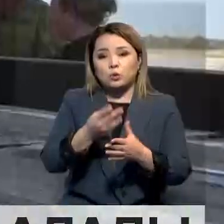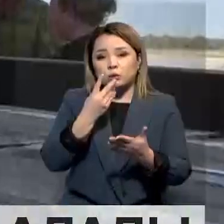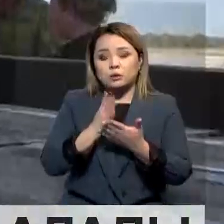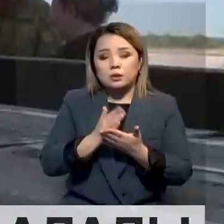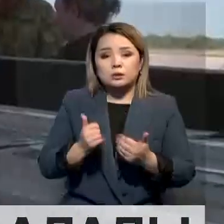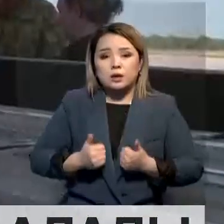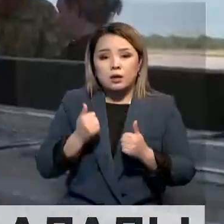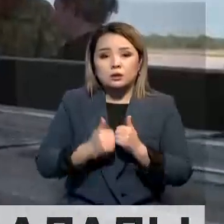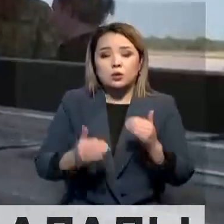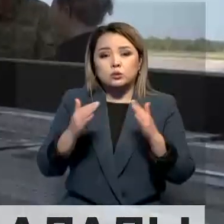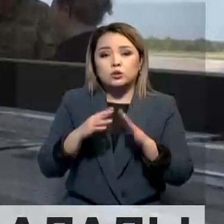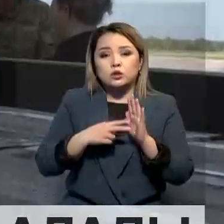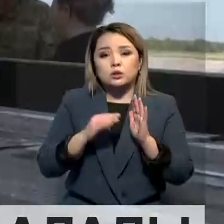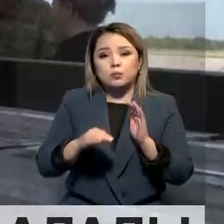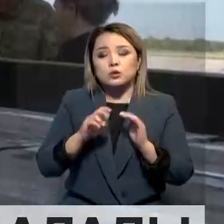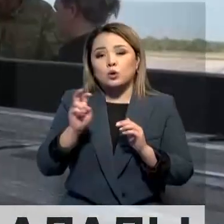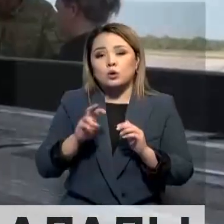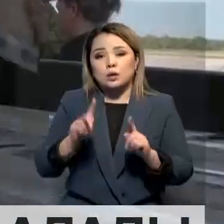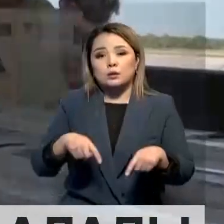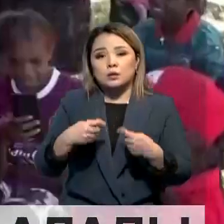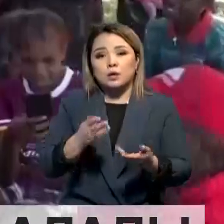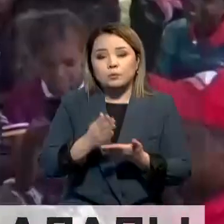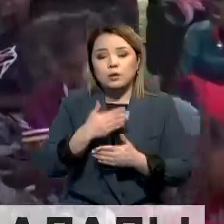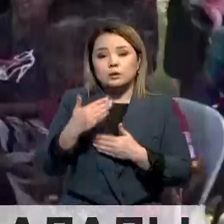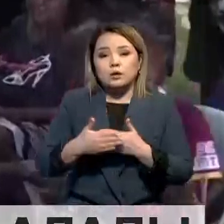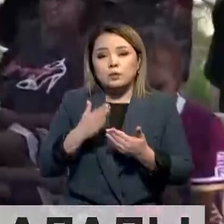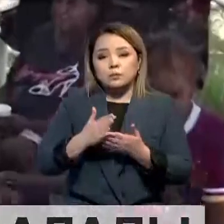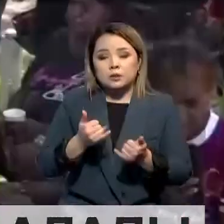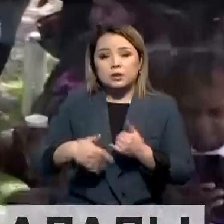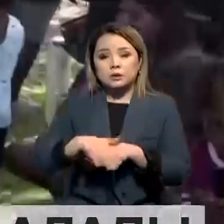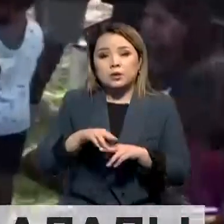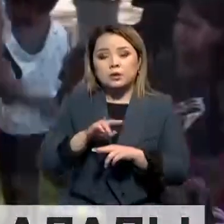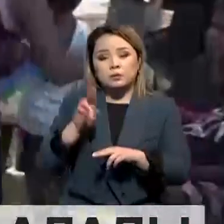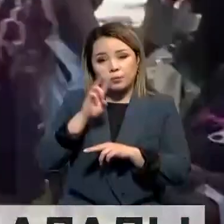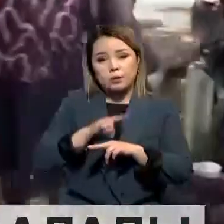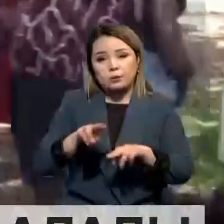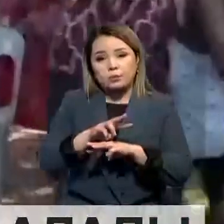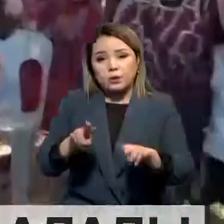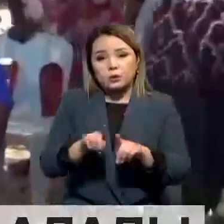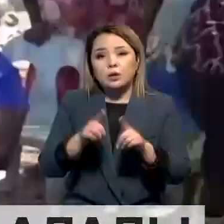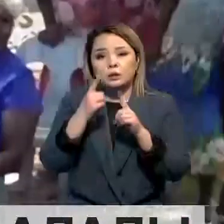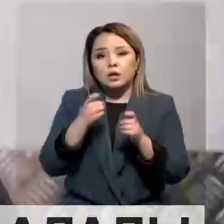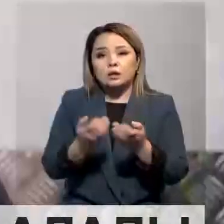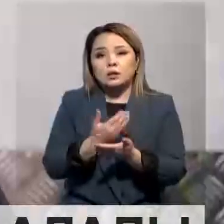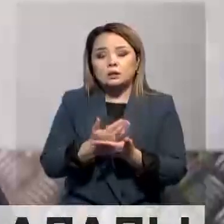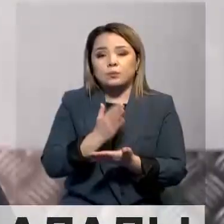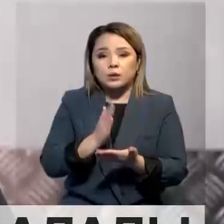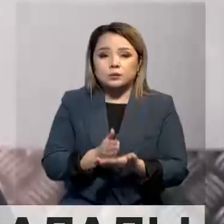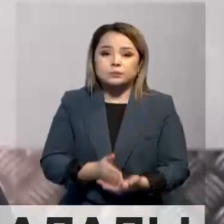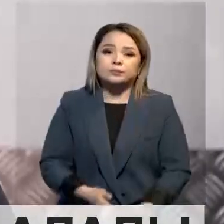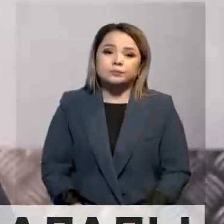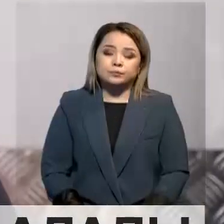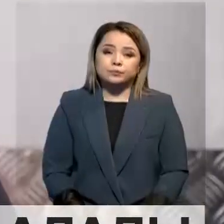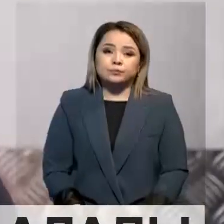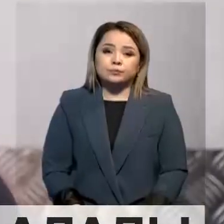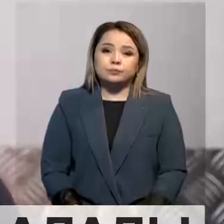көрсетілмек. Әр үйге 7000 доллардан беріледі. Жуырда апат аймағына барған ел премьер-министрі осындай мәлімдеме жасады. We've seen